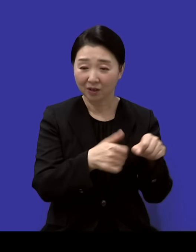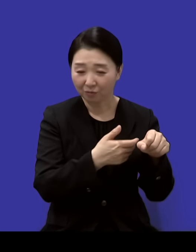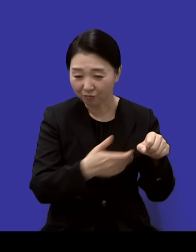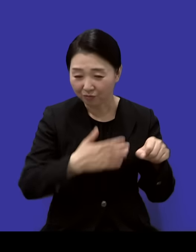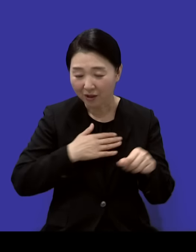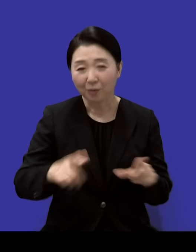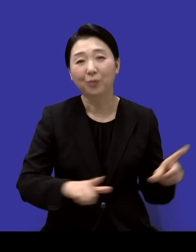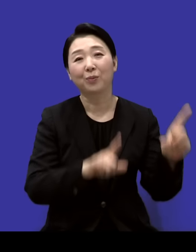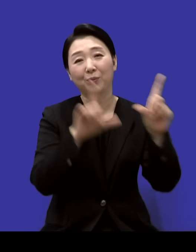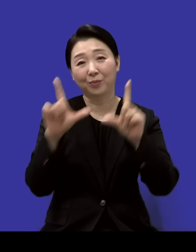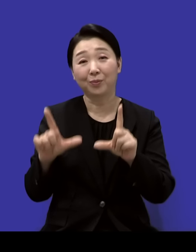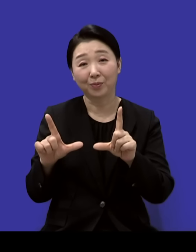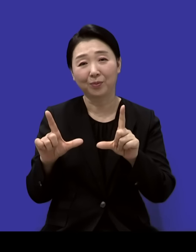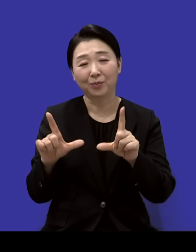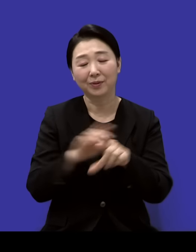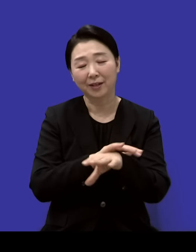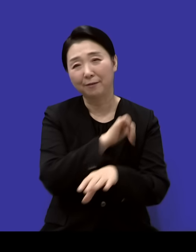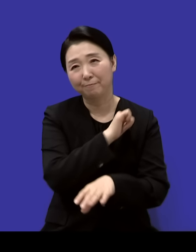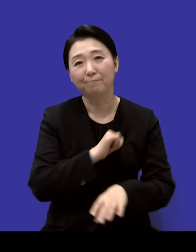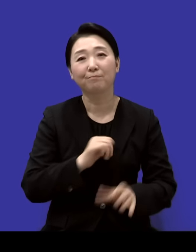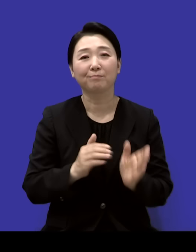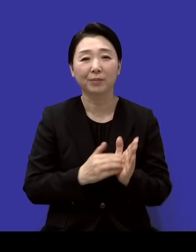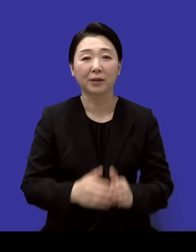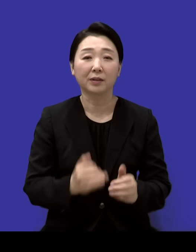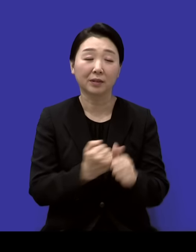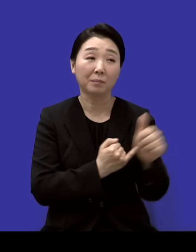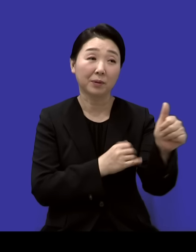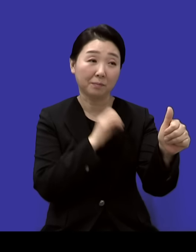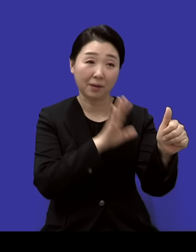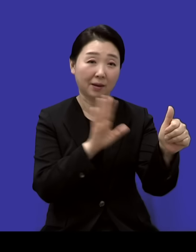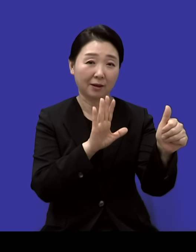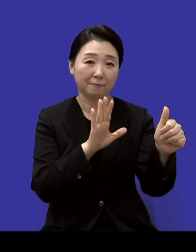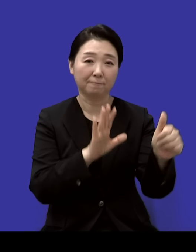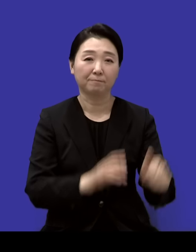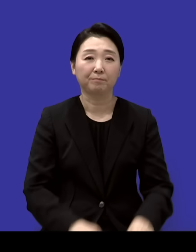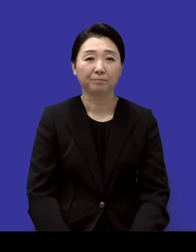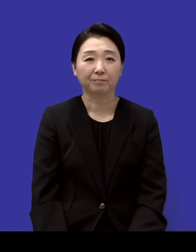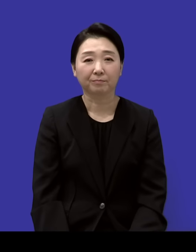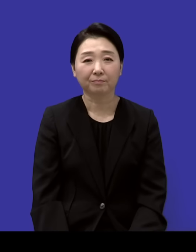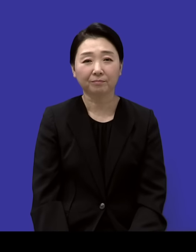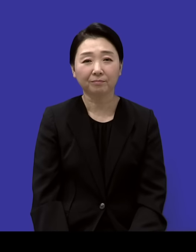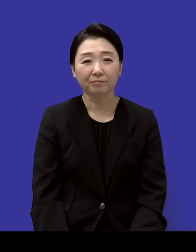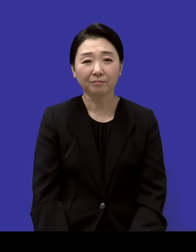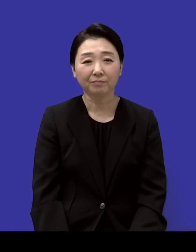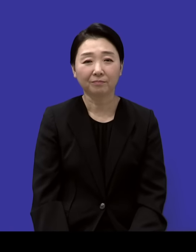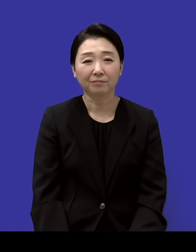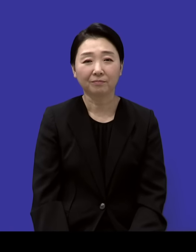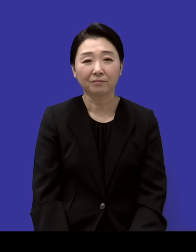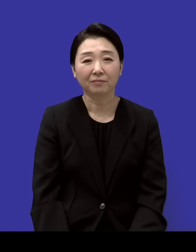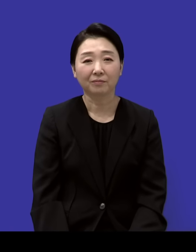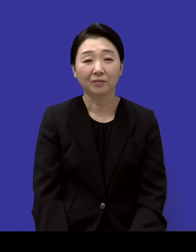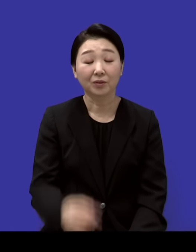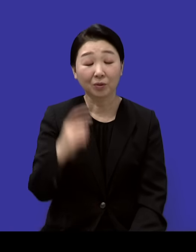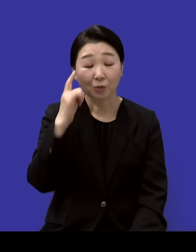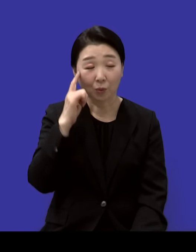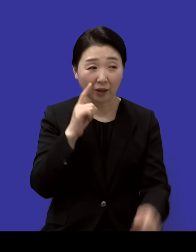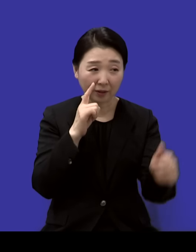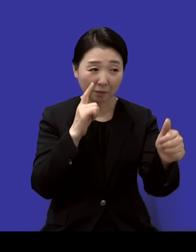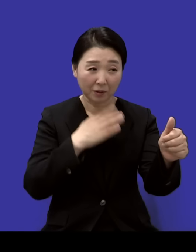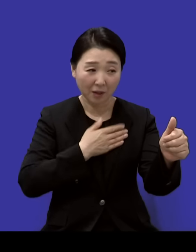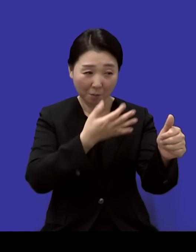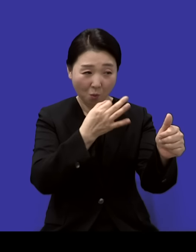보내면서 우리 남편이 제가 한마디도 하지 않고 완전 사람이 무채색이 되니까 네. 뭐 눈치를